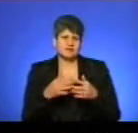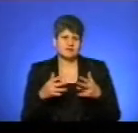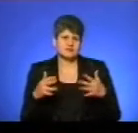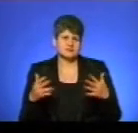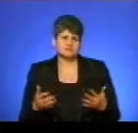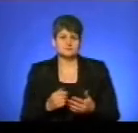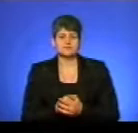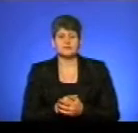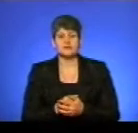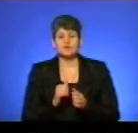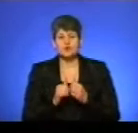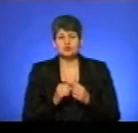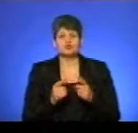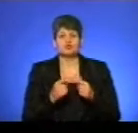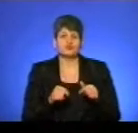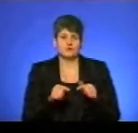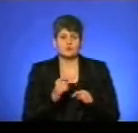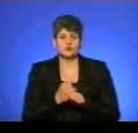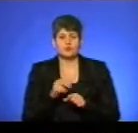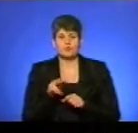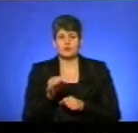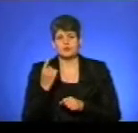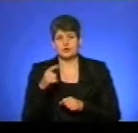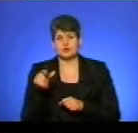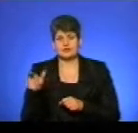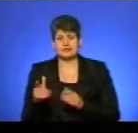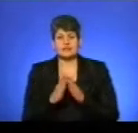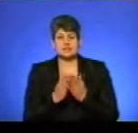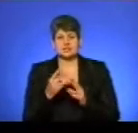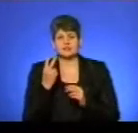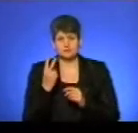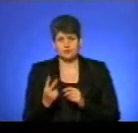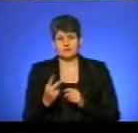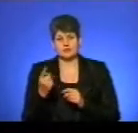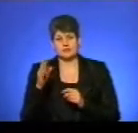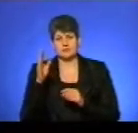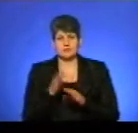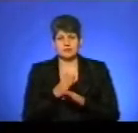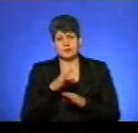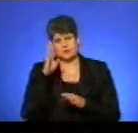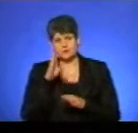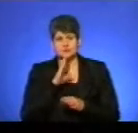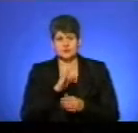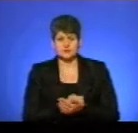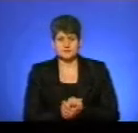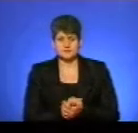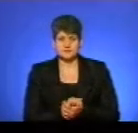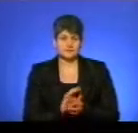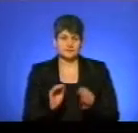книжки. Це на кожному відділі працює по одній людині, але на книжках двоє, бо там ми ділимо хлопчики, дівчатка більше. І